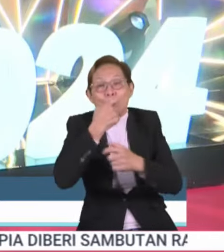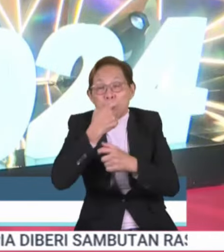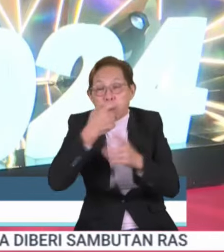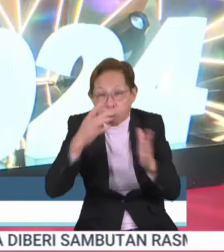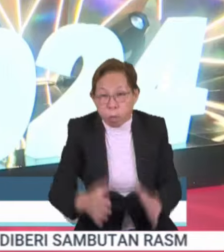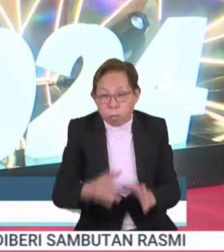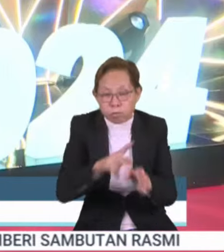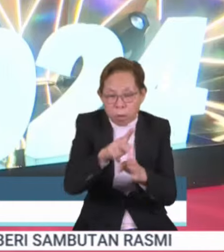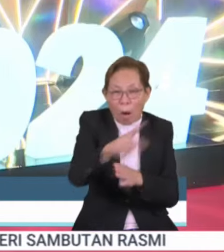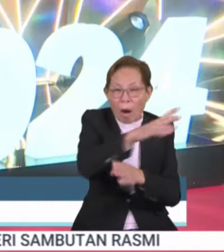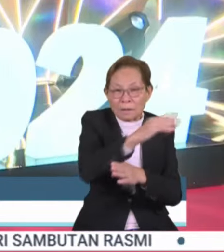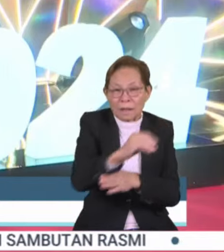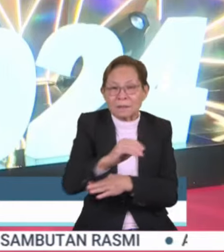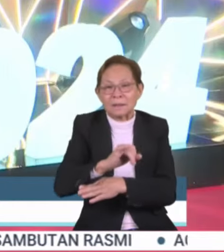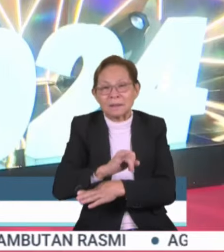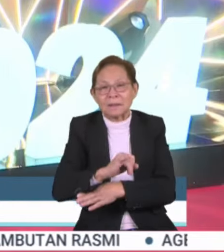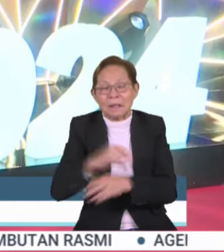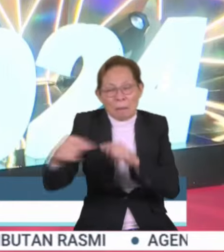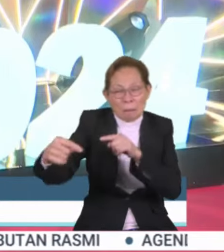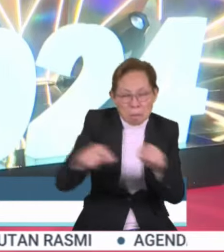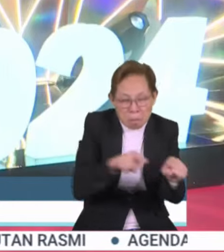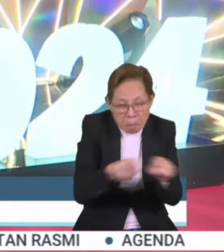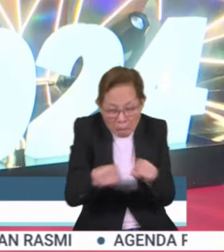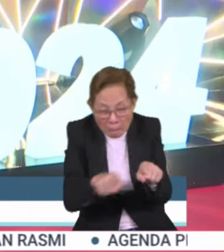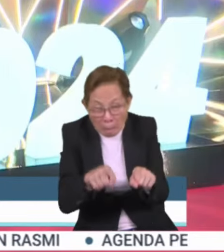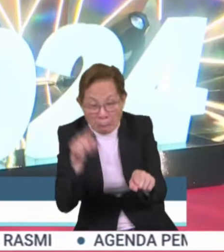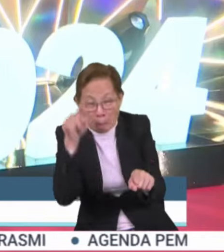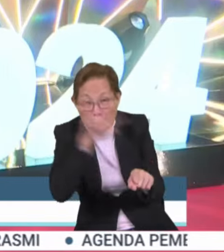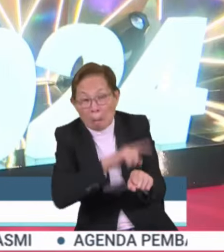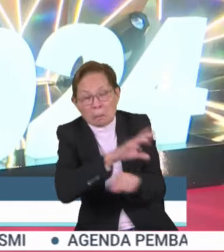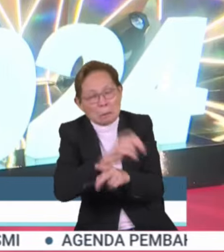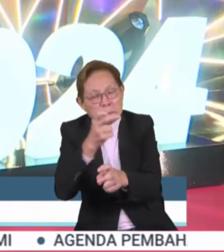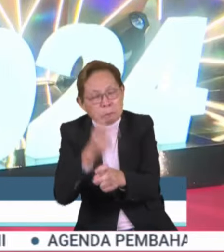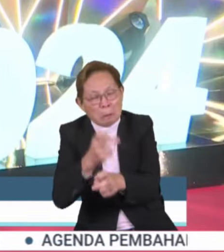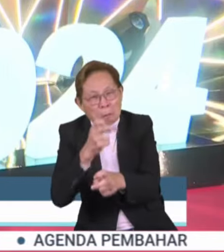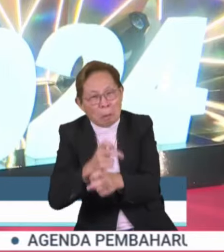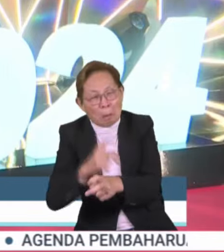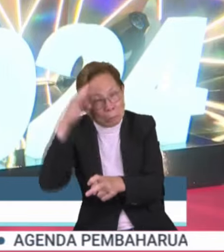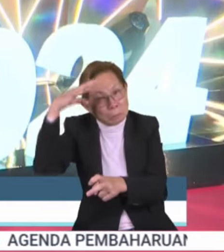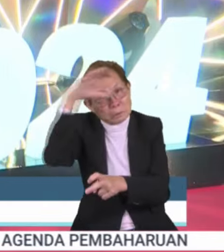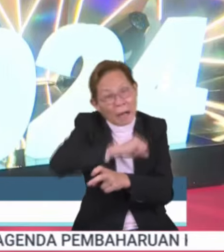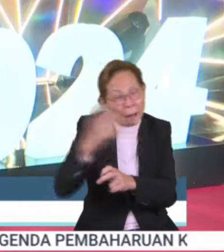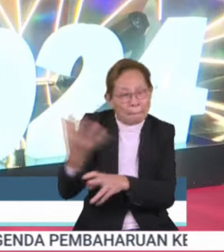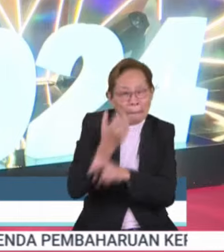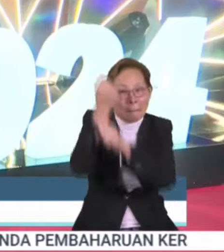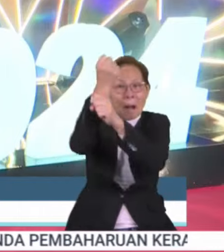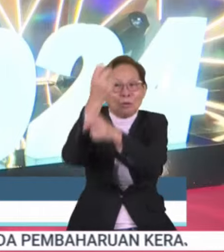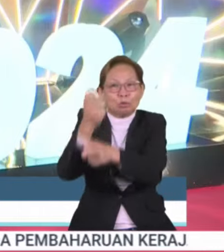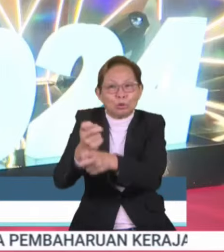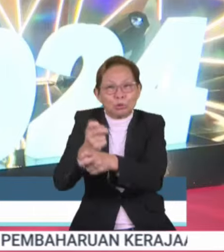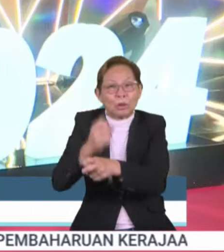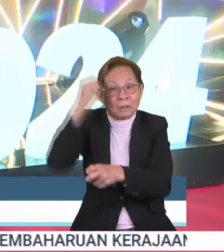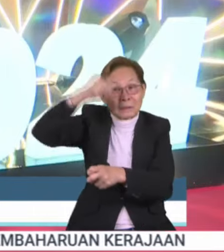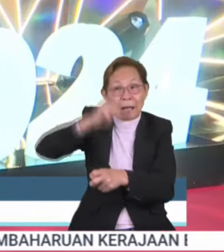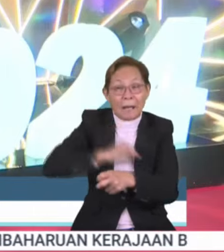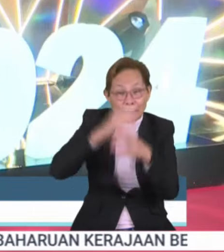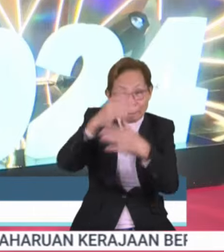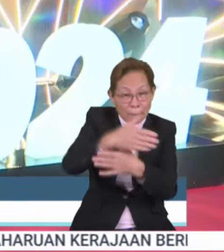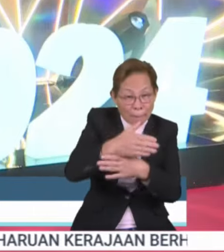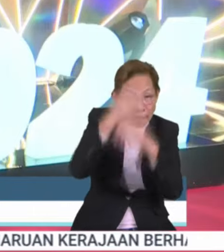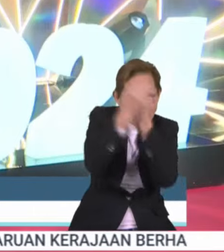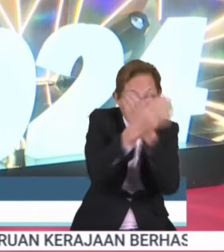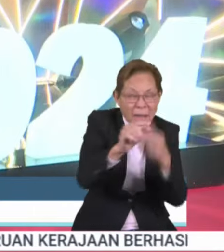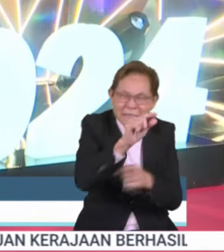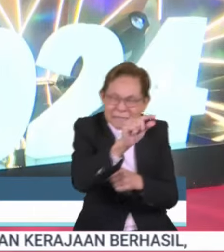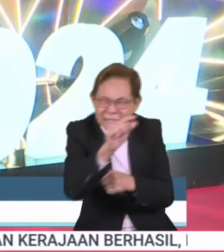juri-juri profesional, manakala saingannya pastinya sengit dan pastinya sukar untuk dijangkakan pemenang-pemenangnya. Saudara, jika dapat saya kongsikan